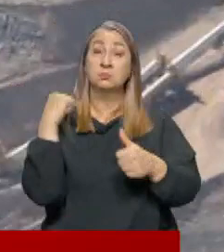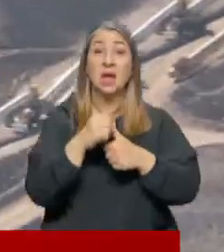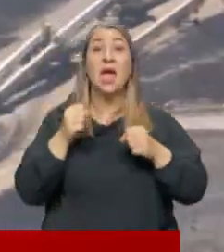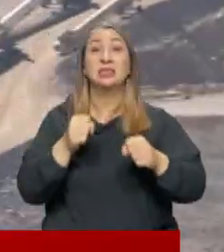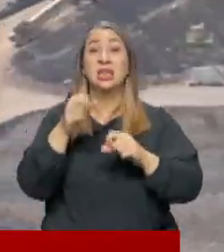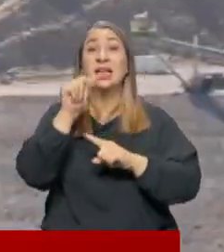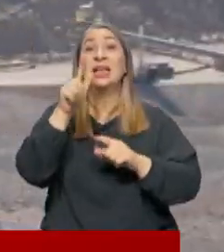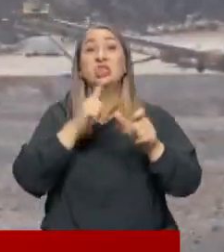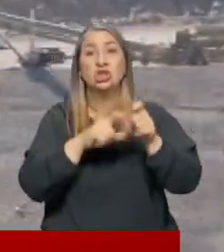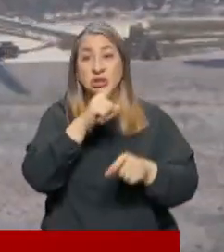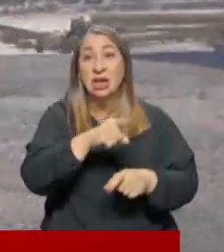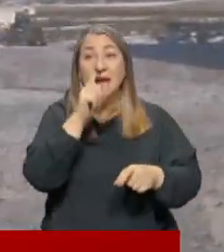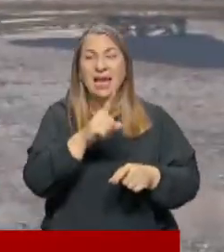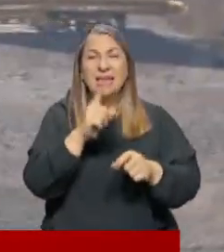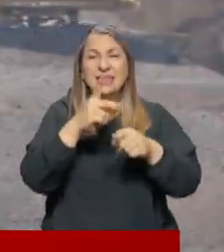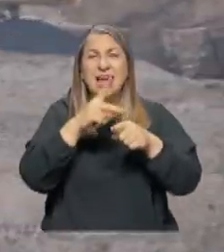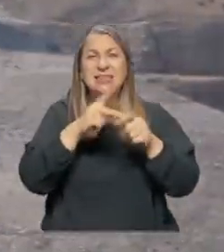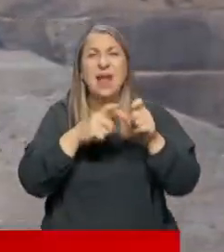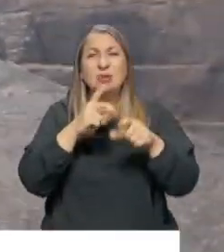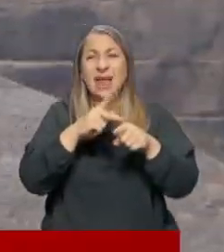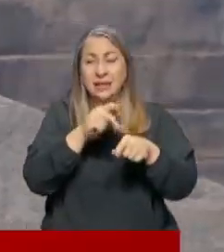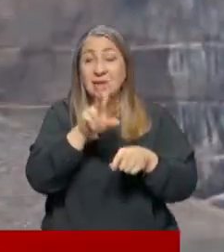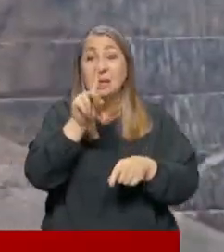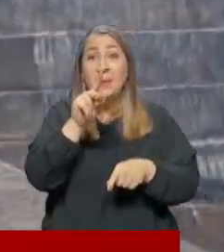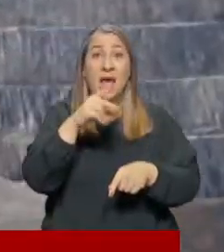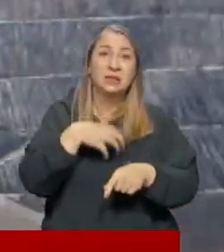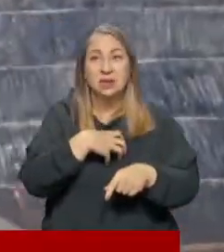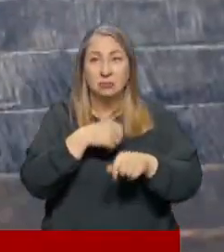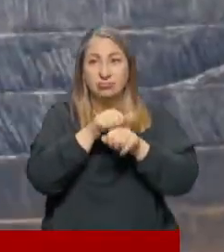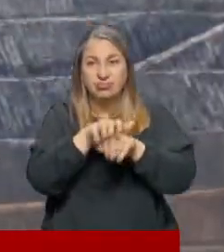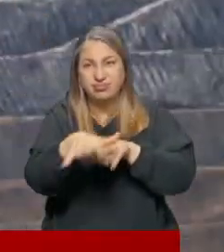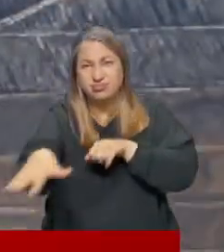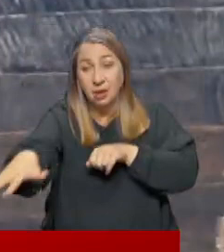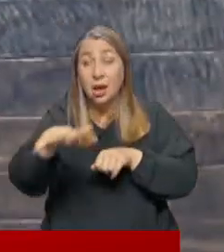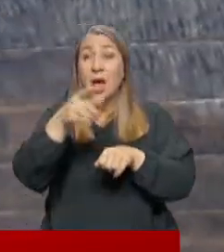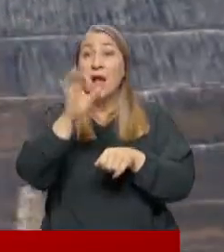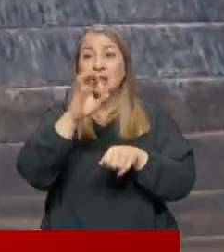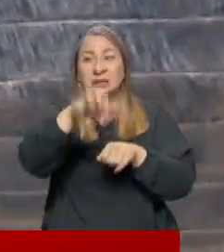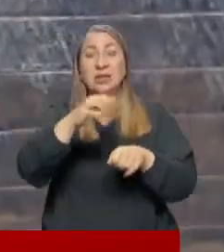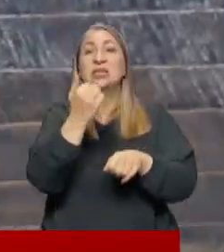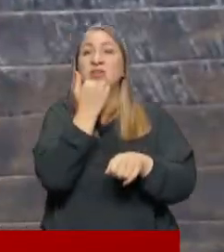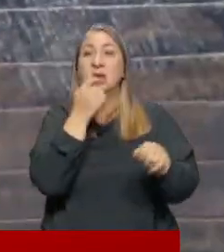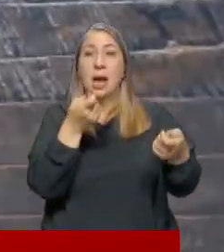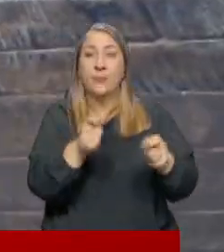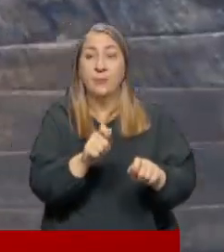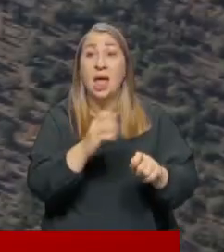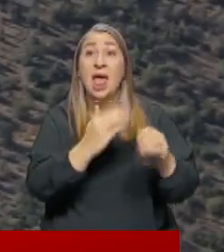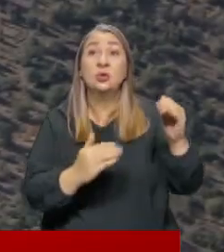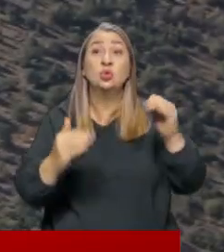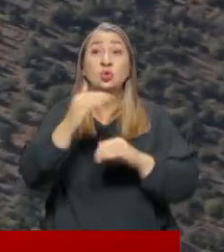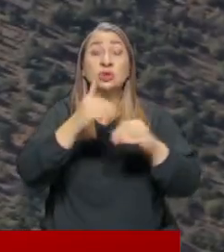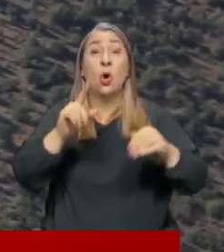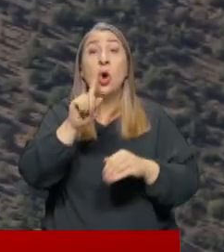Erzincan İliç'te. İlk siyanür sızıntısı 21 Haziran'da meydana gelmişti. Altın madeni sahası geçici olarak kapatıldı. En üst